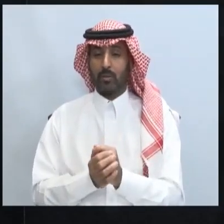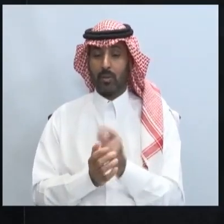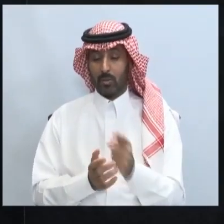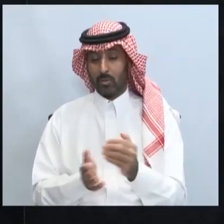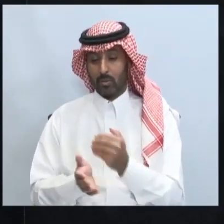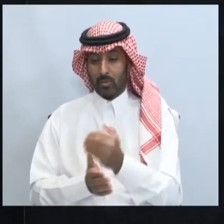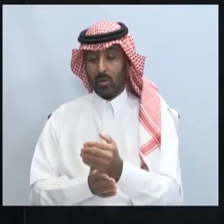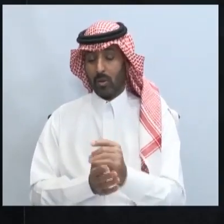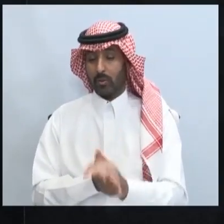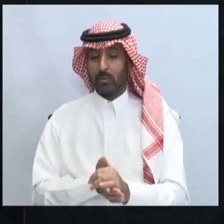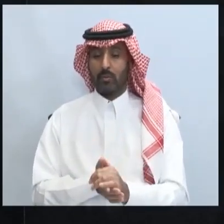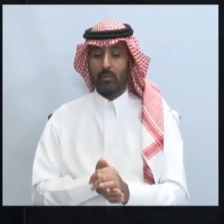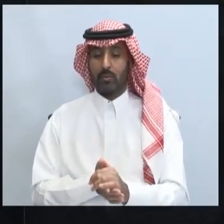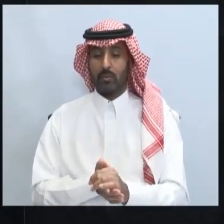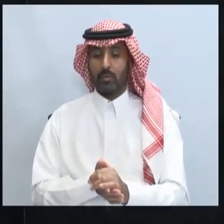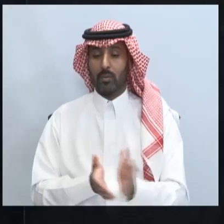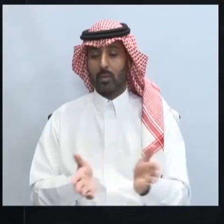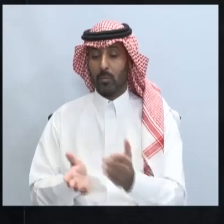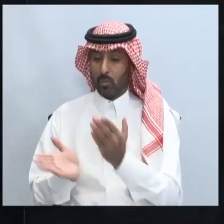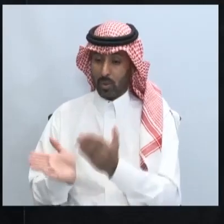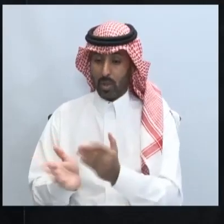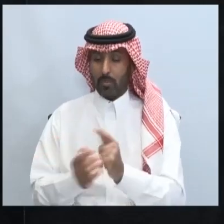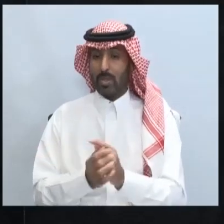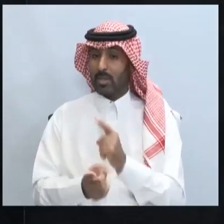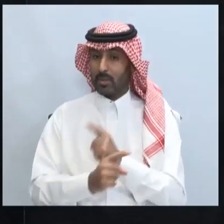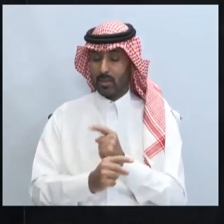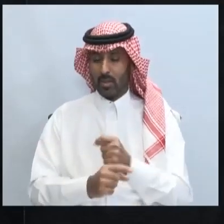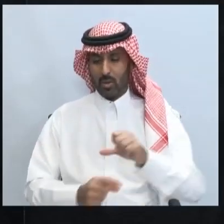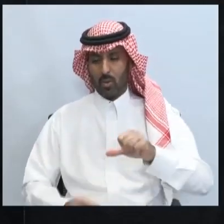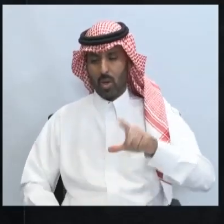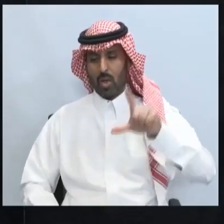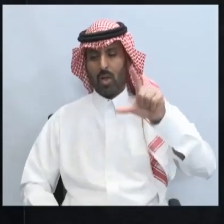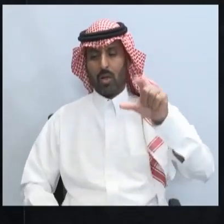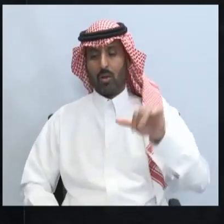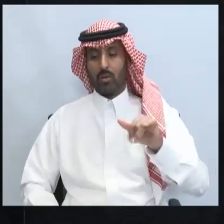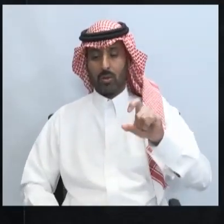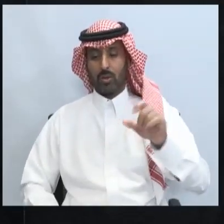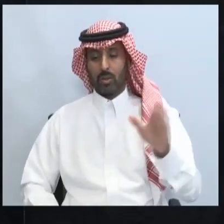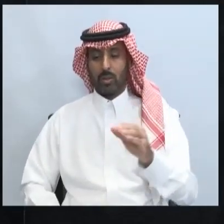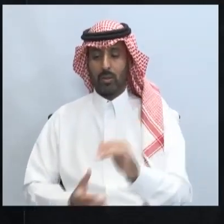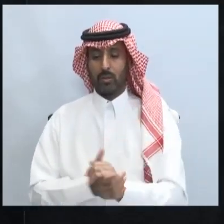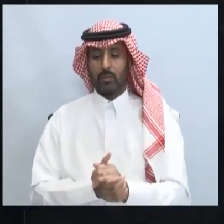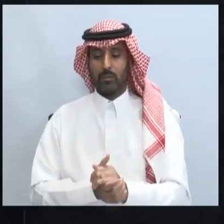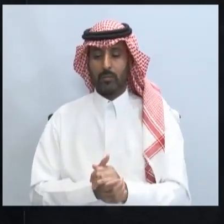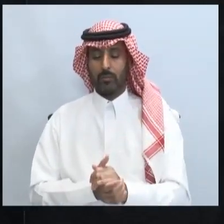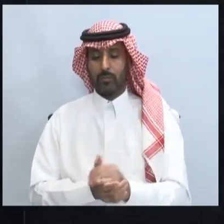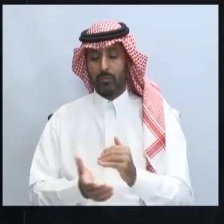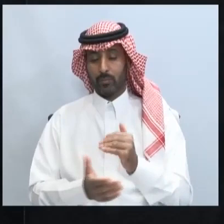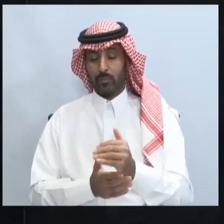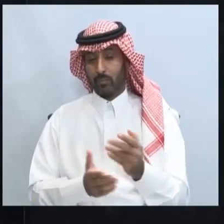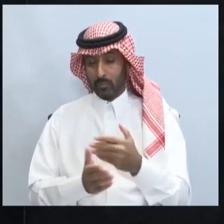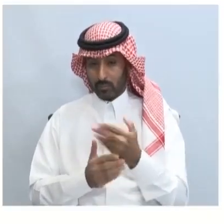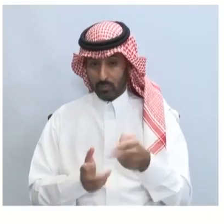اجمل واحسن ترحيب كما ارحب بزميلي من لغه الاشاره الاستاذ صالح العوجان